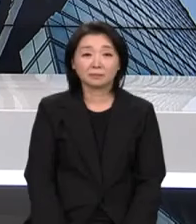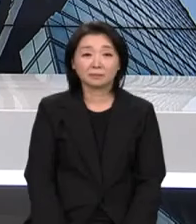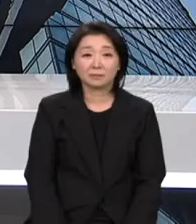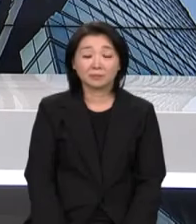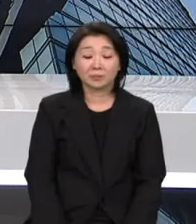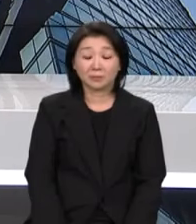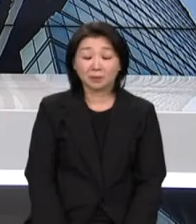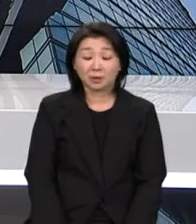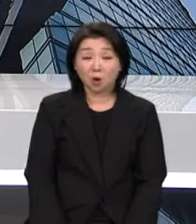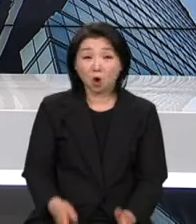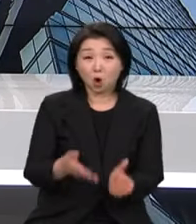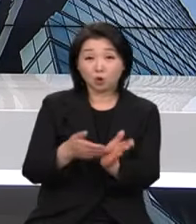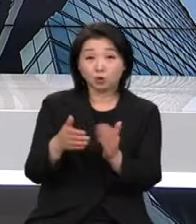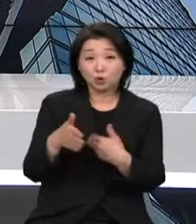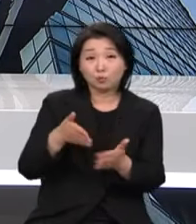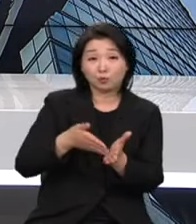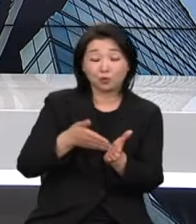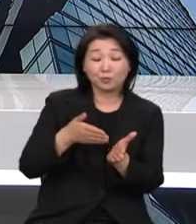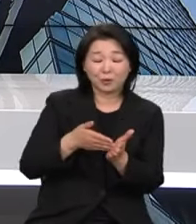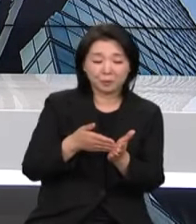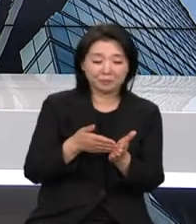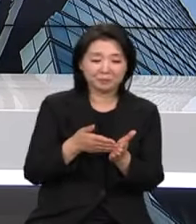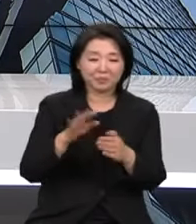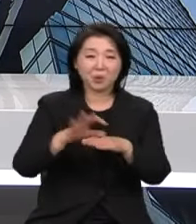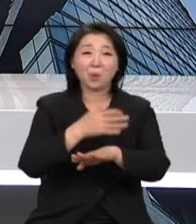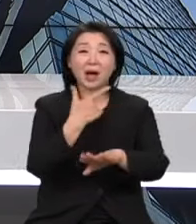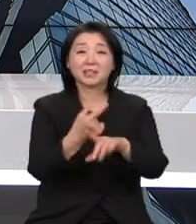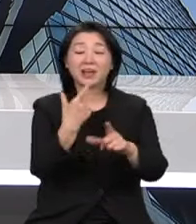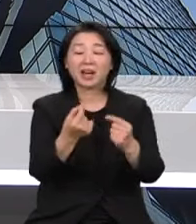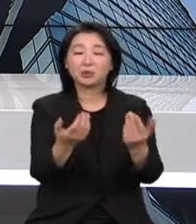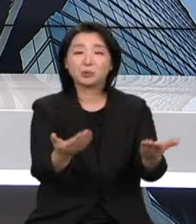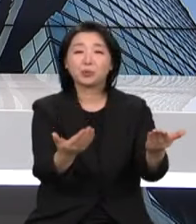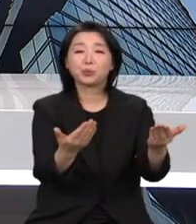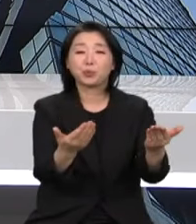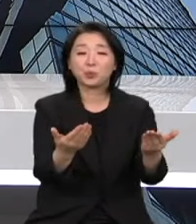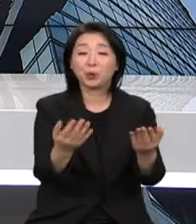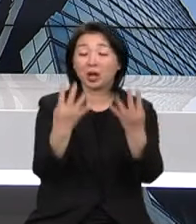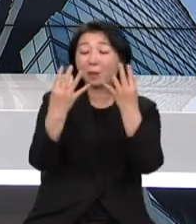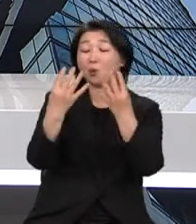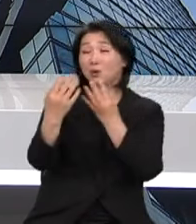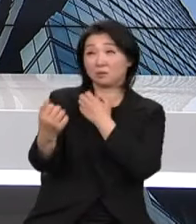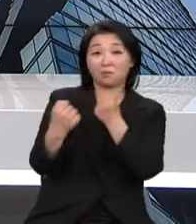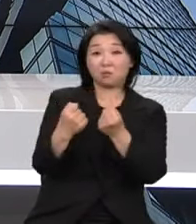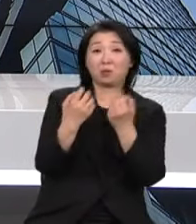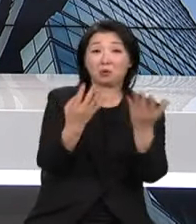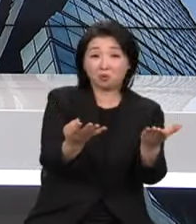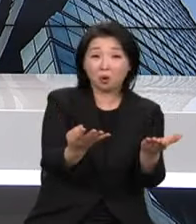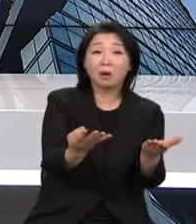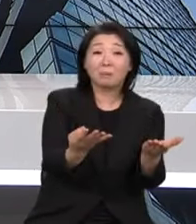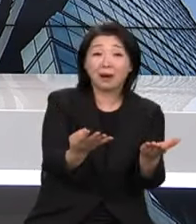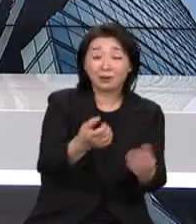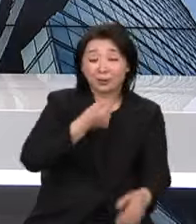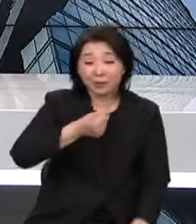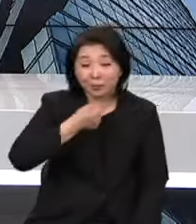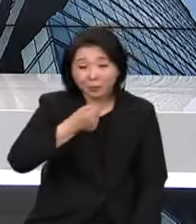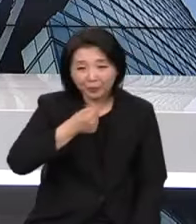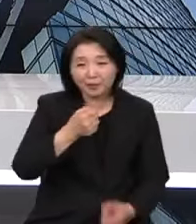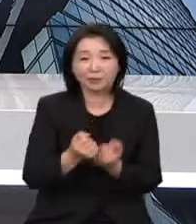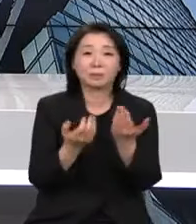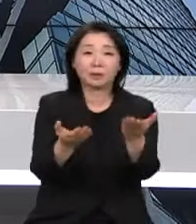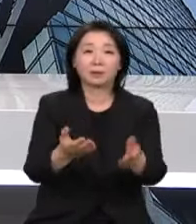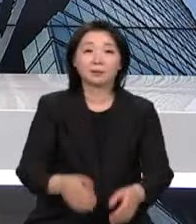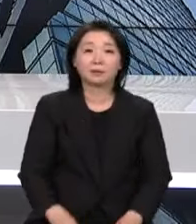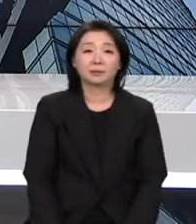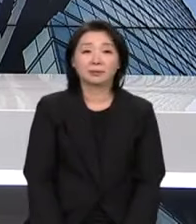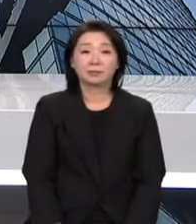뉴스룸은 오늘부터 황제 보석 논란이 있었던 태광그룹 이호진 전 회장과 관련해 단독 취재한 소식을 연속으로